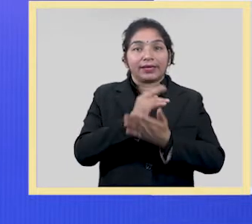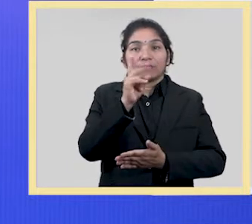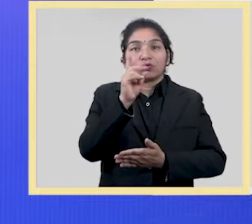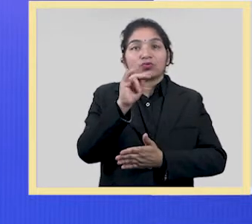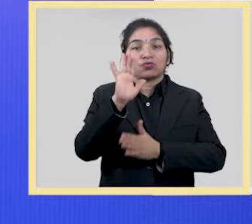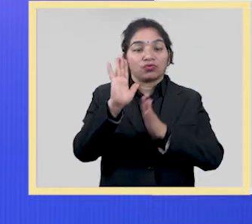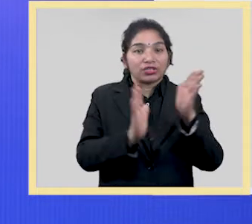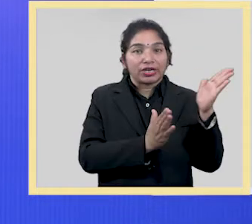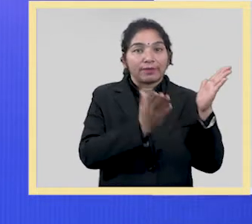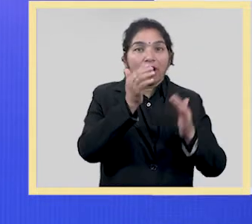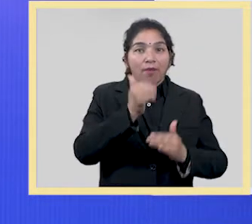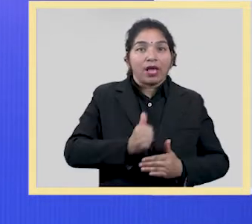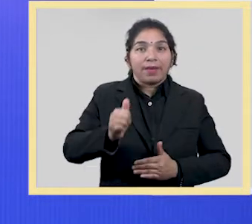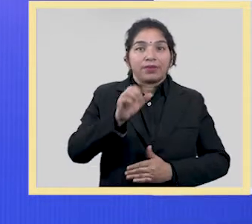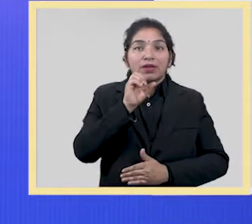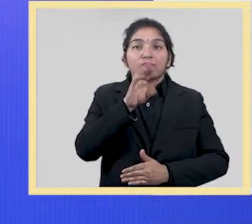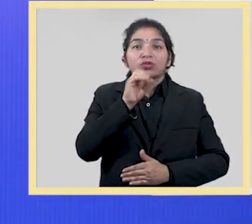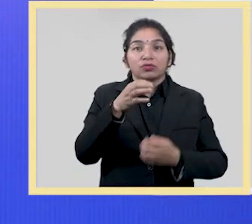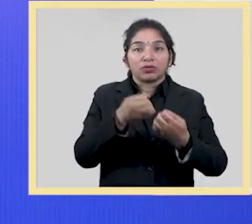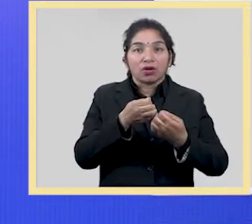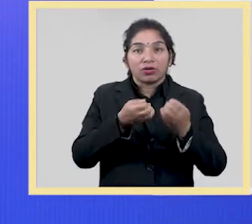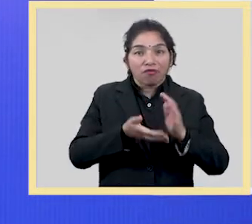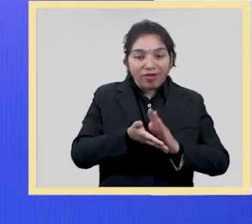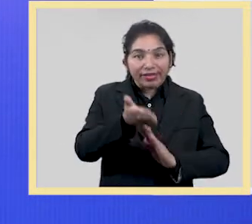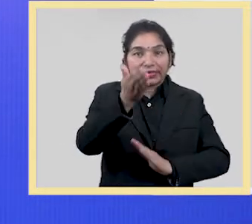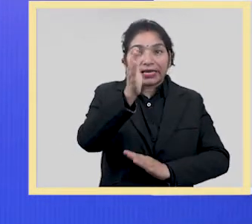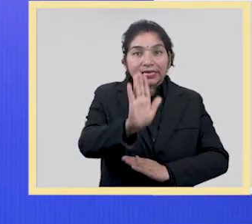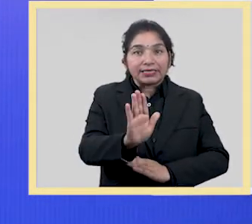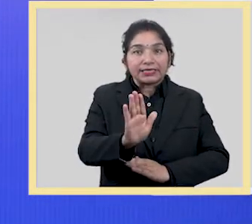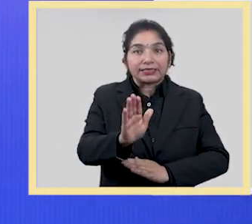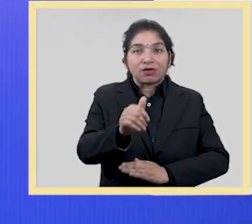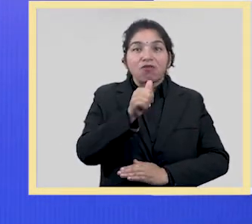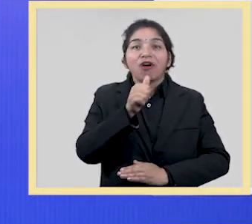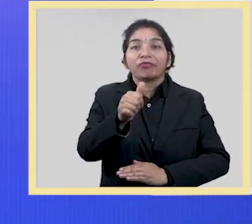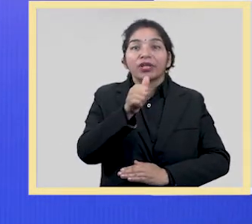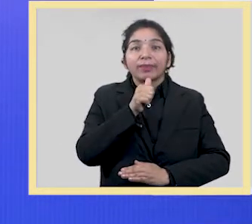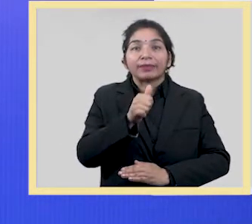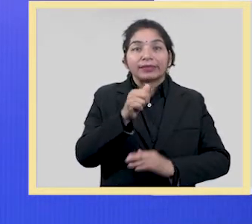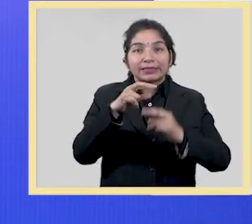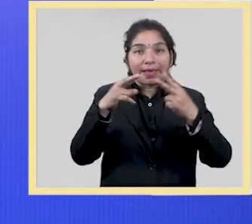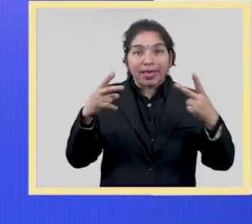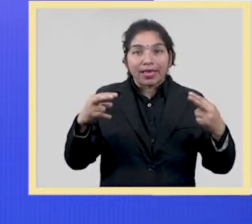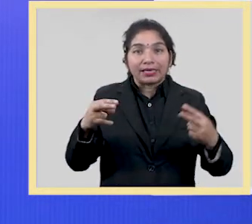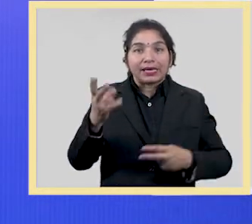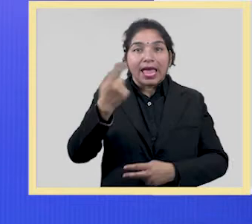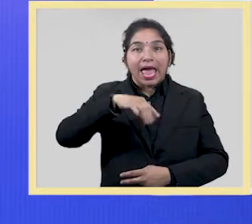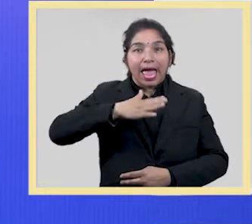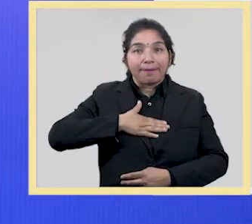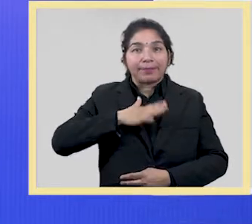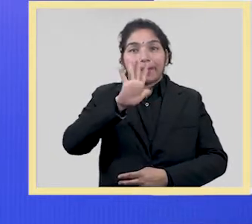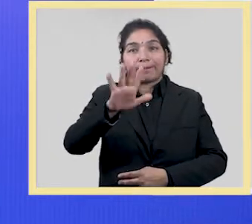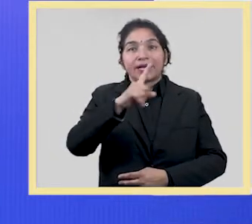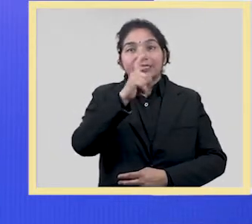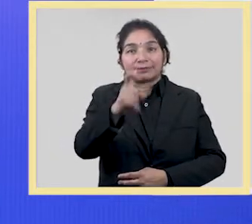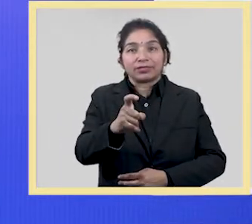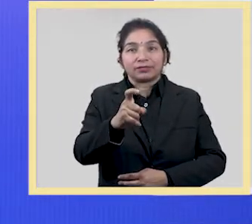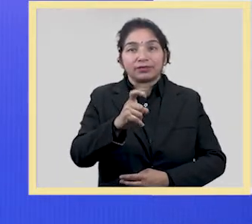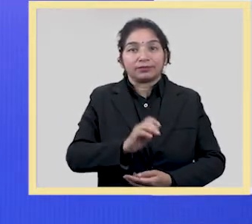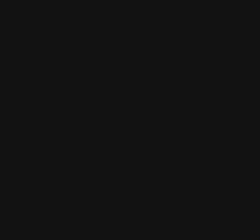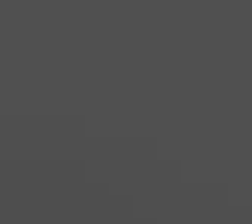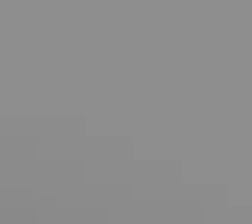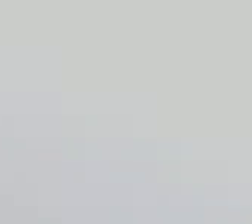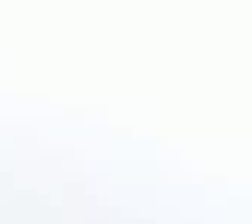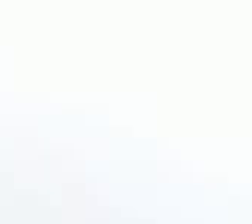कार्यक्रमको दोस्रो चरणमा अब हामी प्रस्तुत गर्न गइरहेका छौँ अन्तर्वार्तात्मक सामग्री हाम्रा पाँच